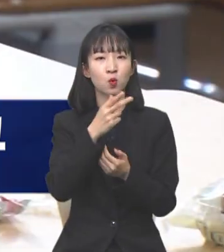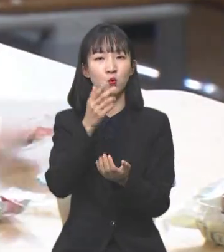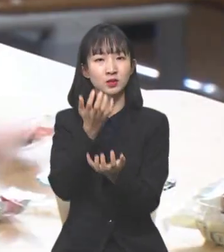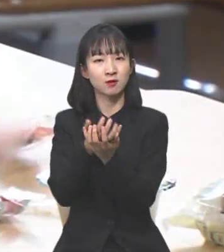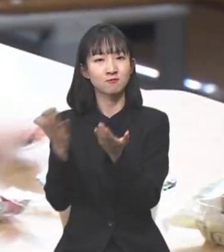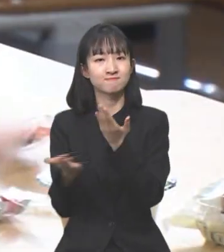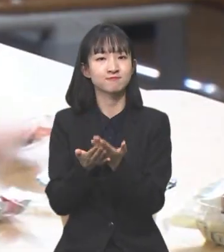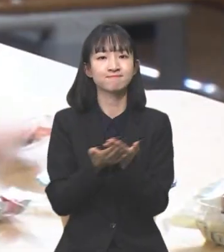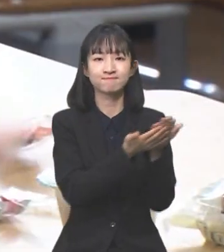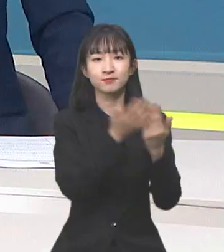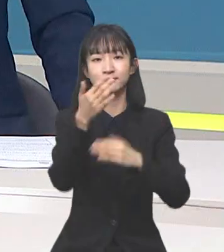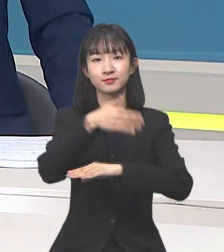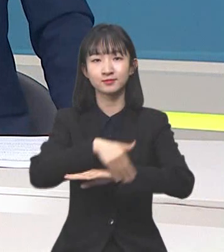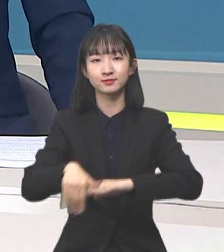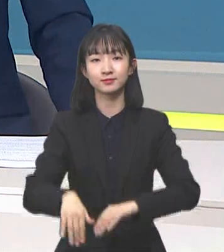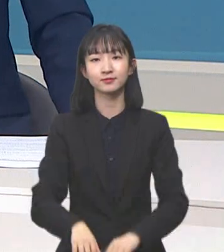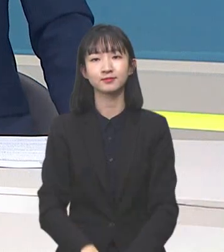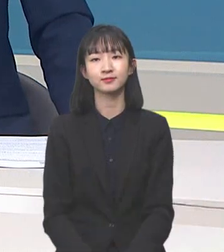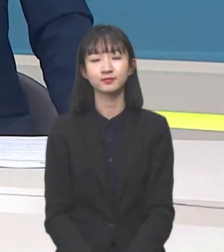밝혔습니다